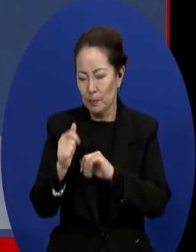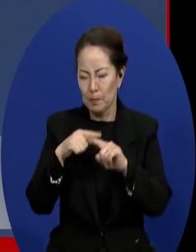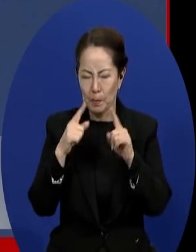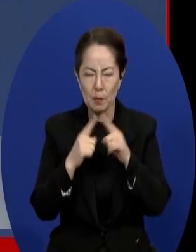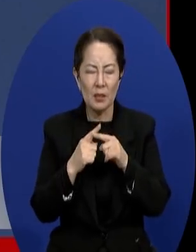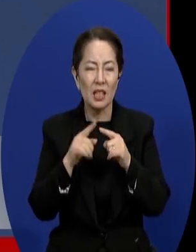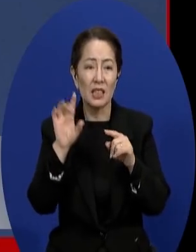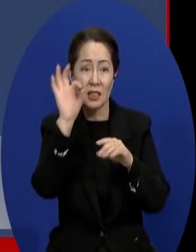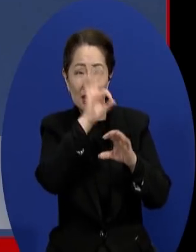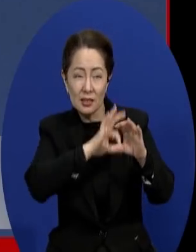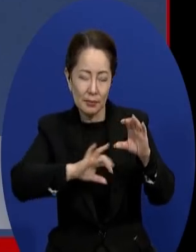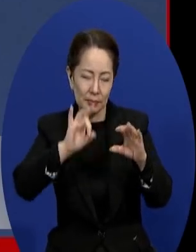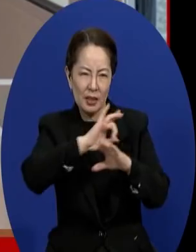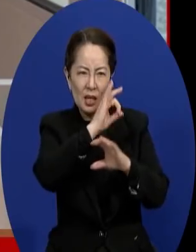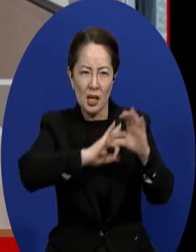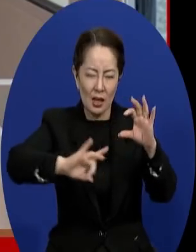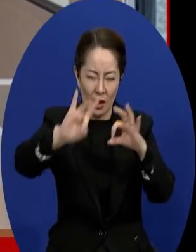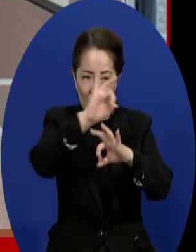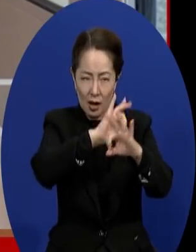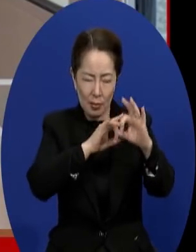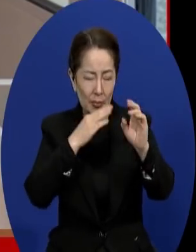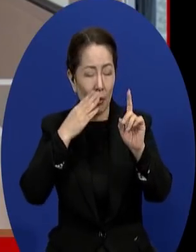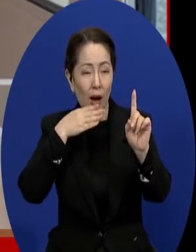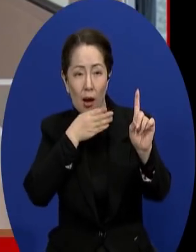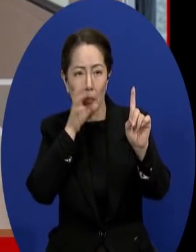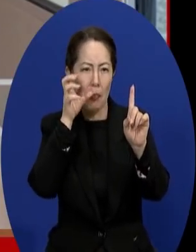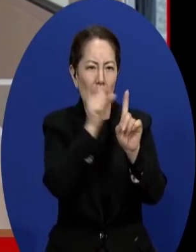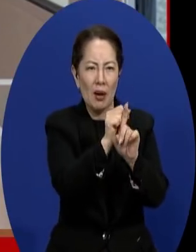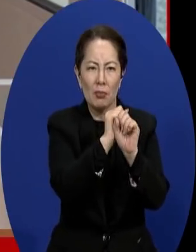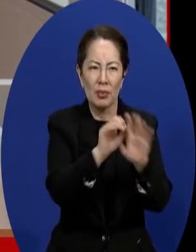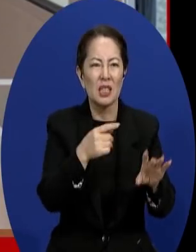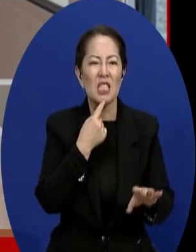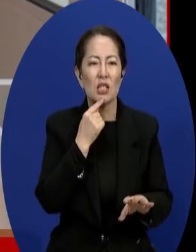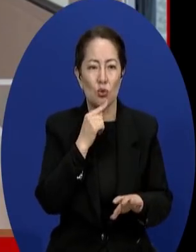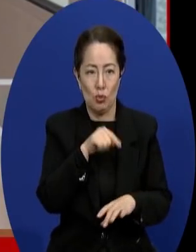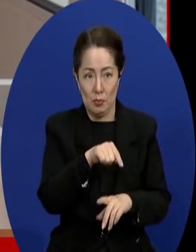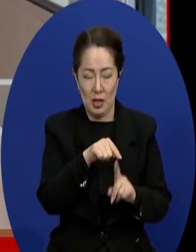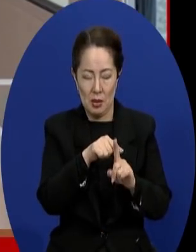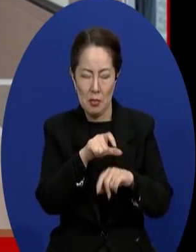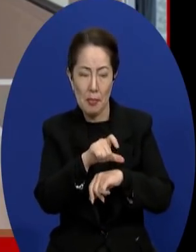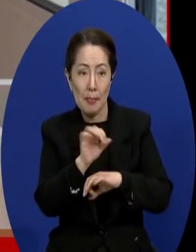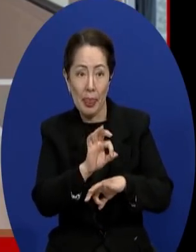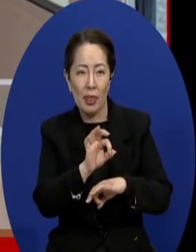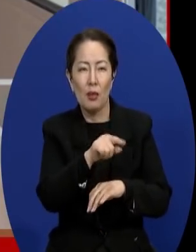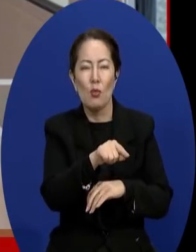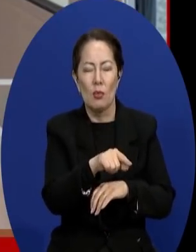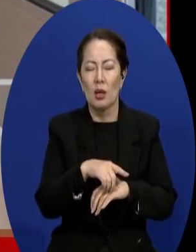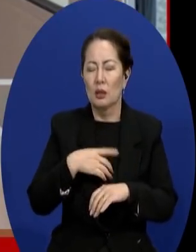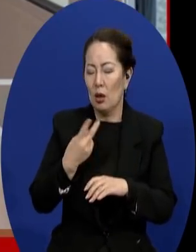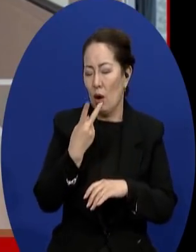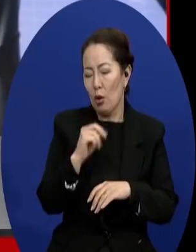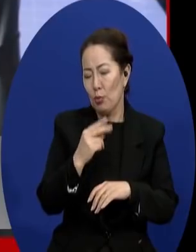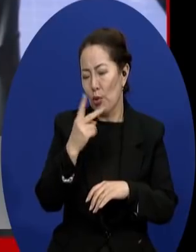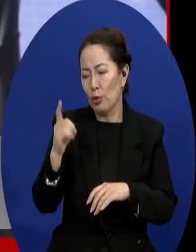нислэгийн радарт илрүүлэх замаас нь одоо барьж устгахад хүндрэлтэй байдгийн байна. За өнгөрсөн 2021 онд Пиняна